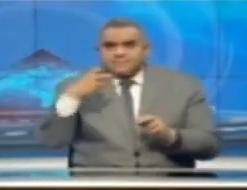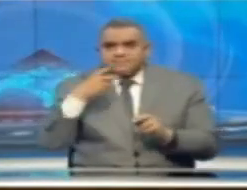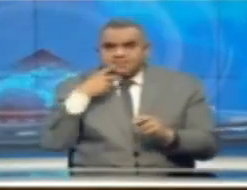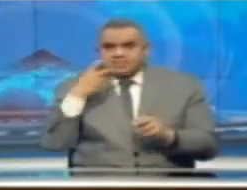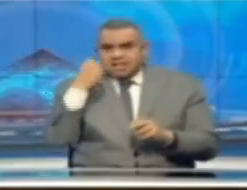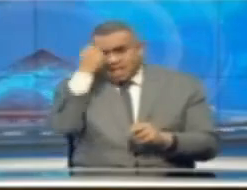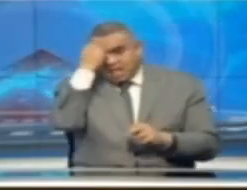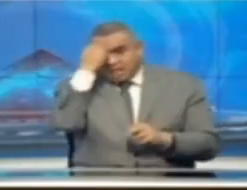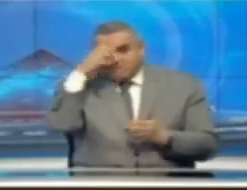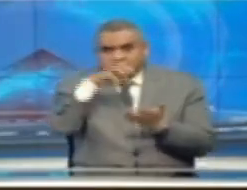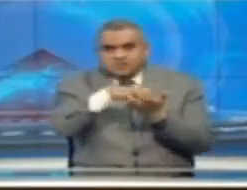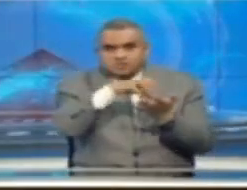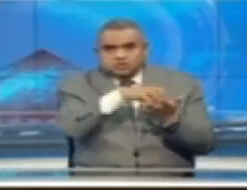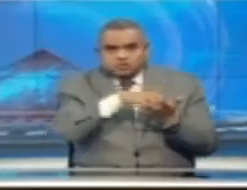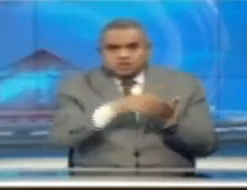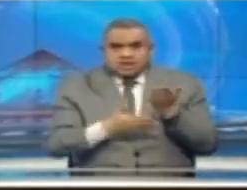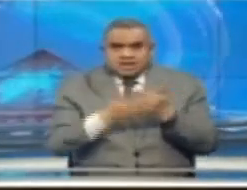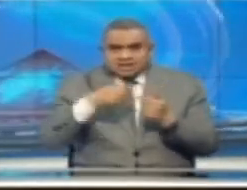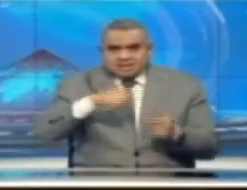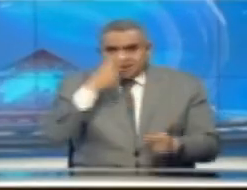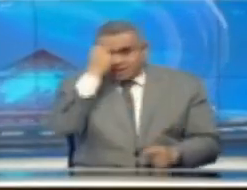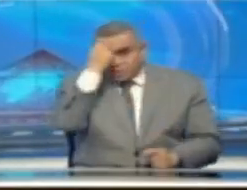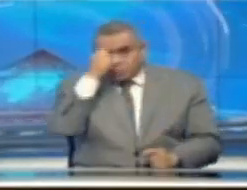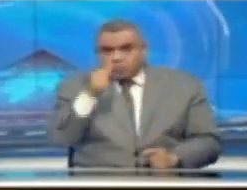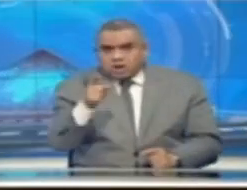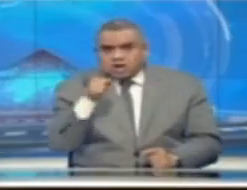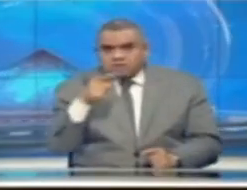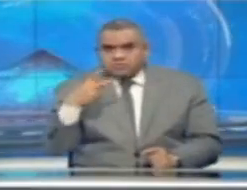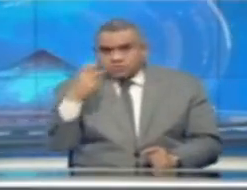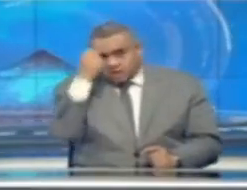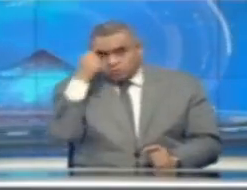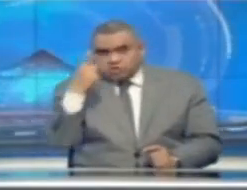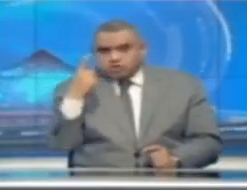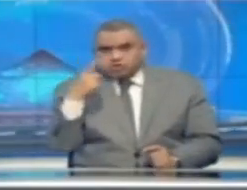1,200,000 وحدة سكنية خلال العام الحالي